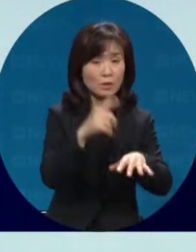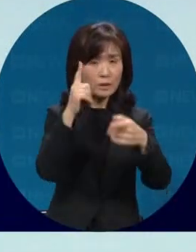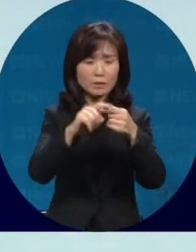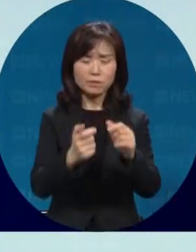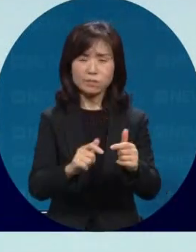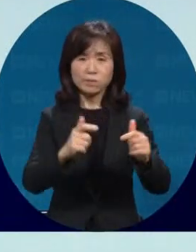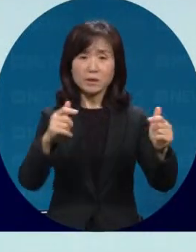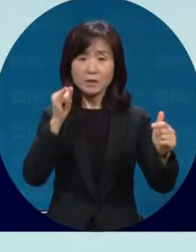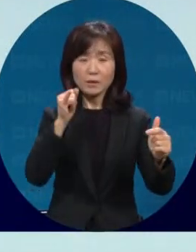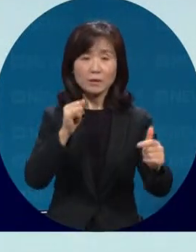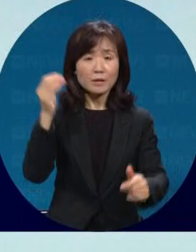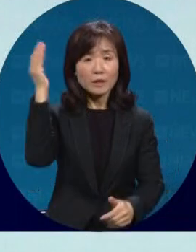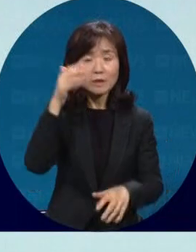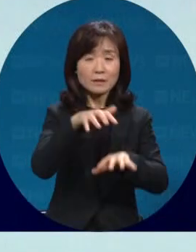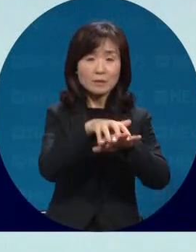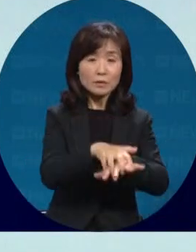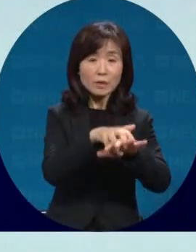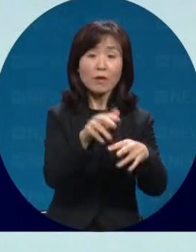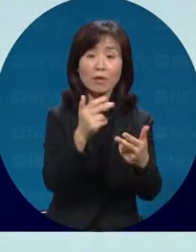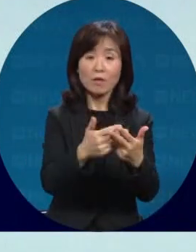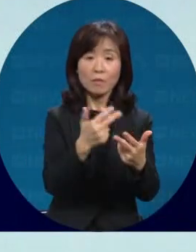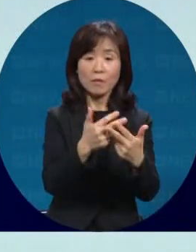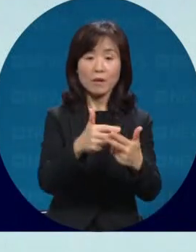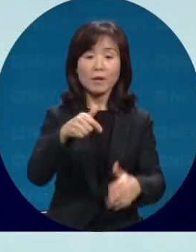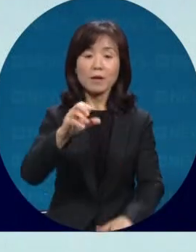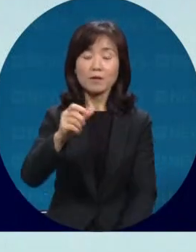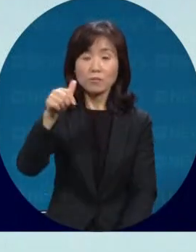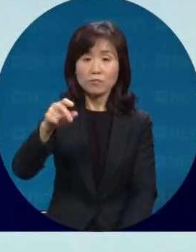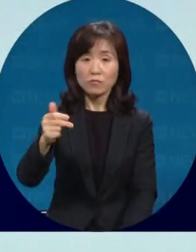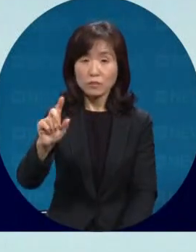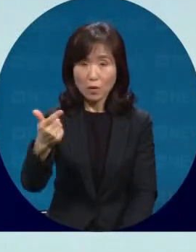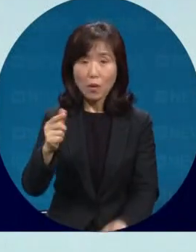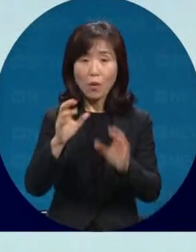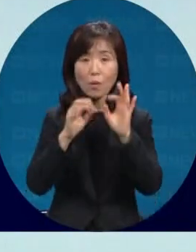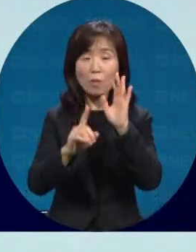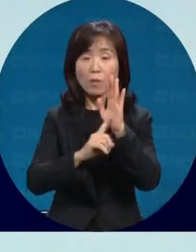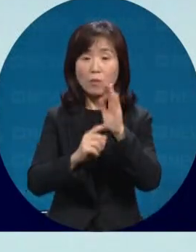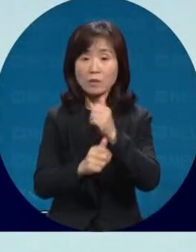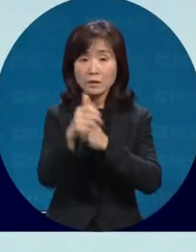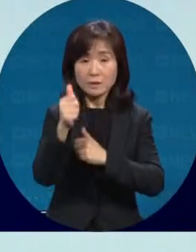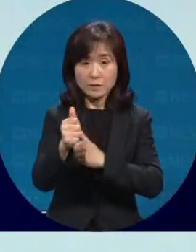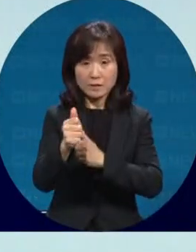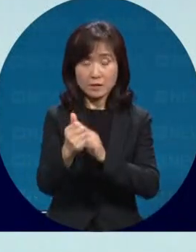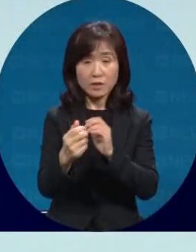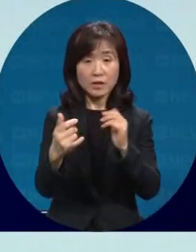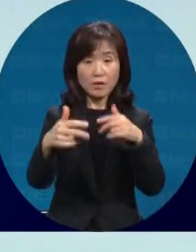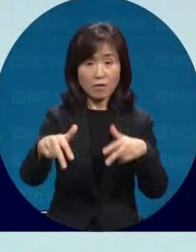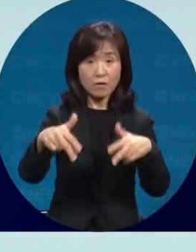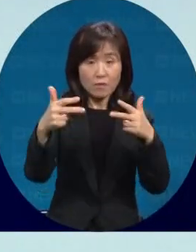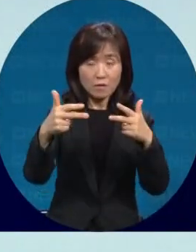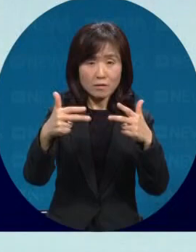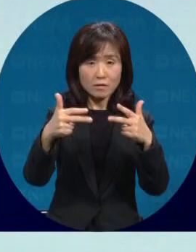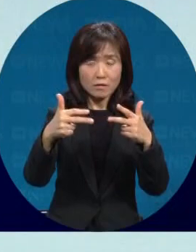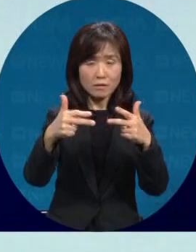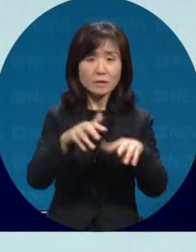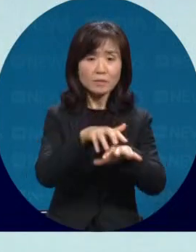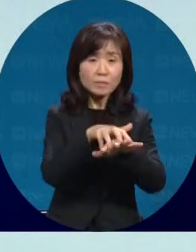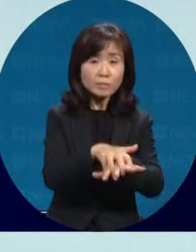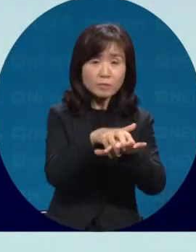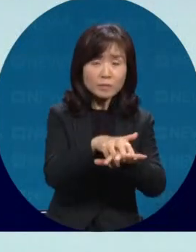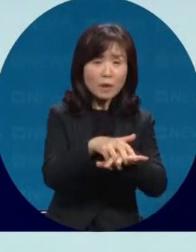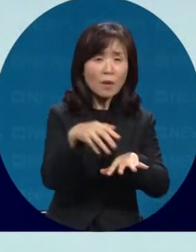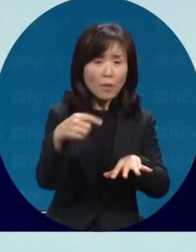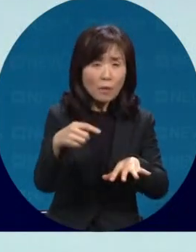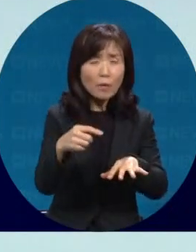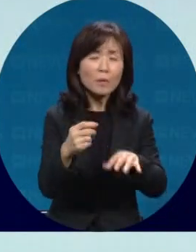있습니다. 대한심폐소생협회 강구현 홍보위원장을 연결해서 이번에는 심폐소생술에 대한 조금 더 자세한 시간